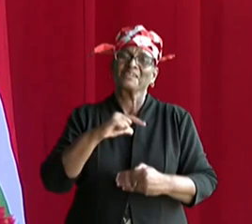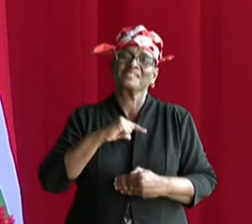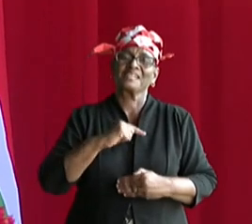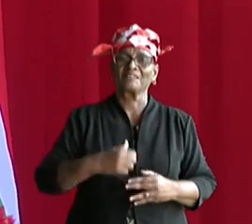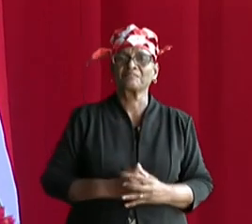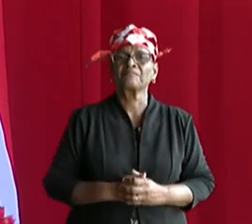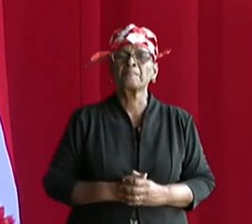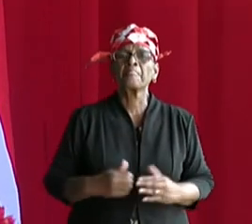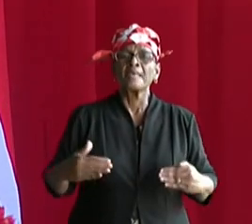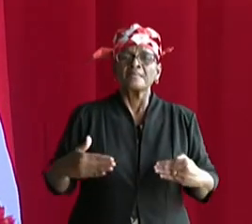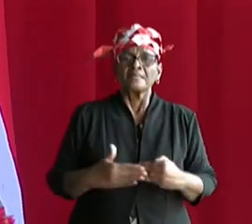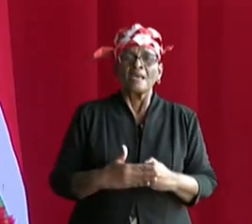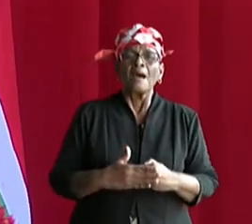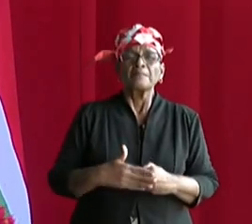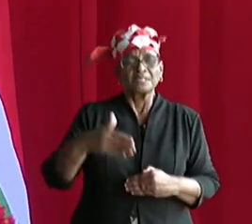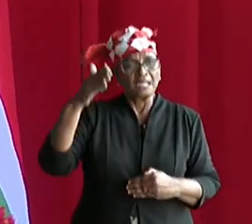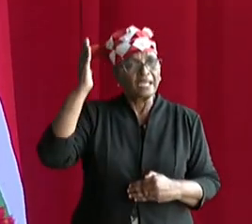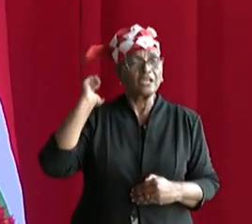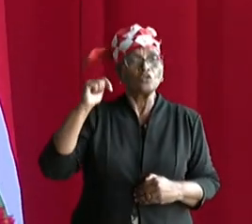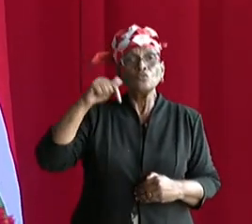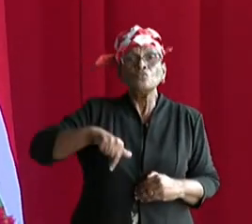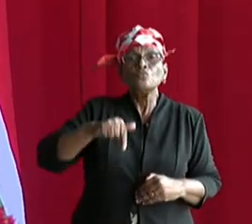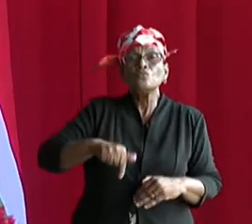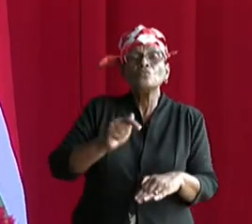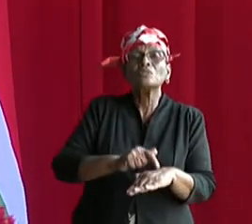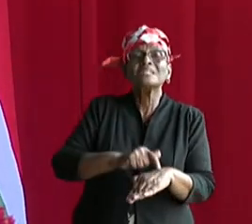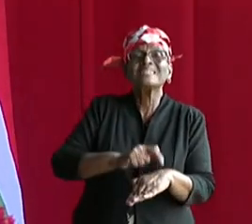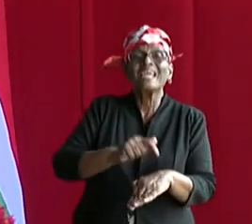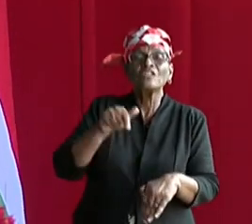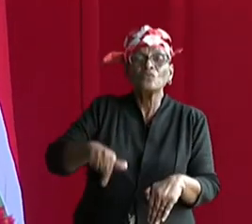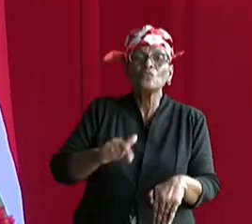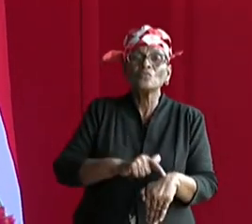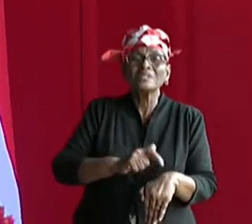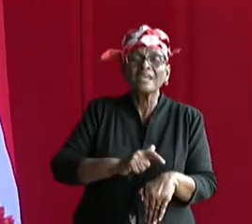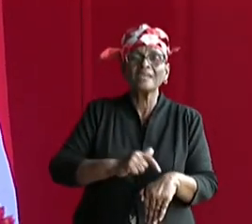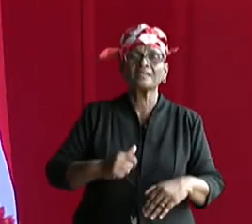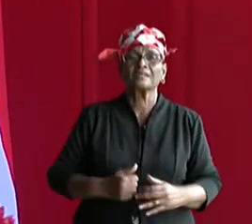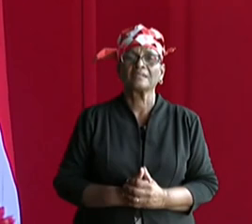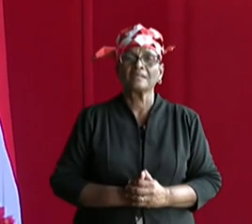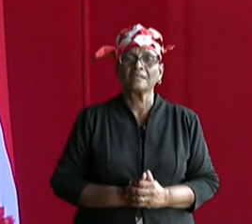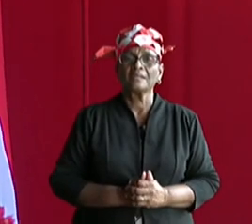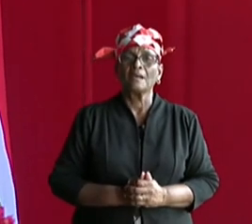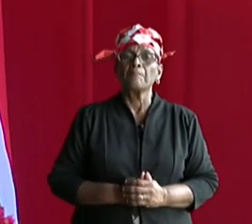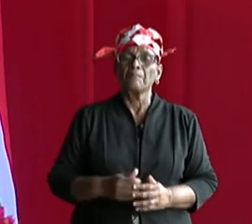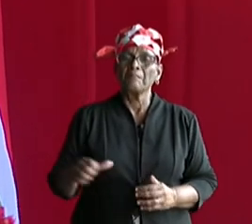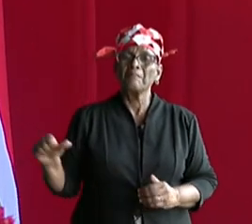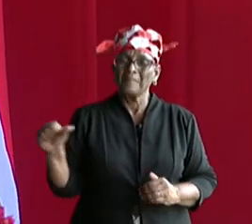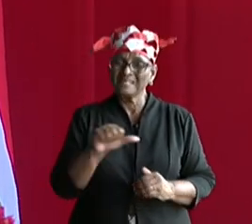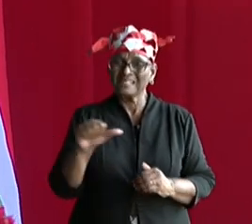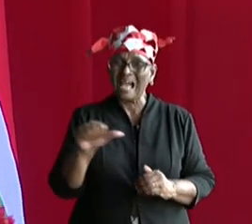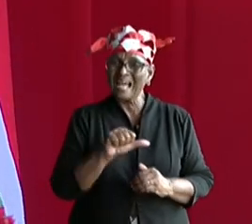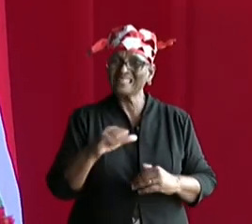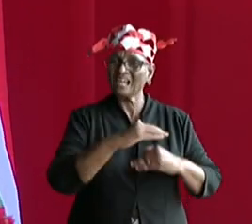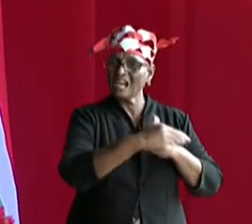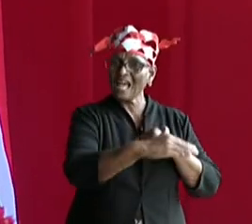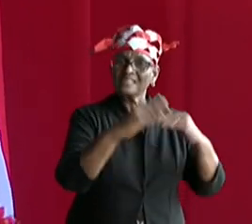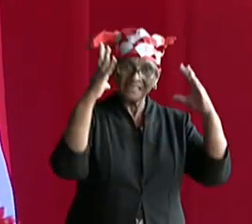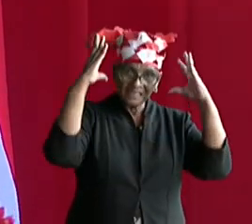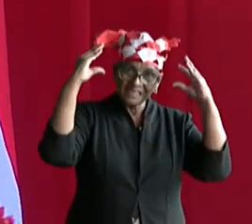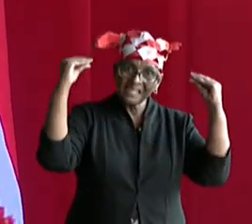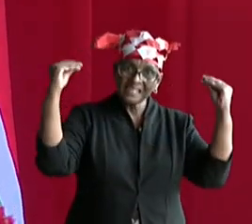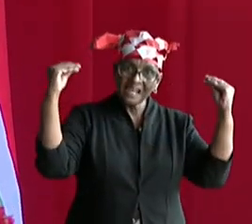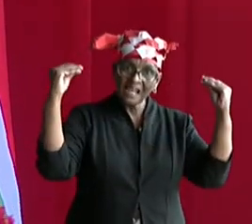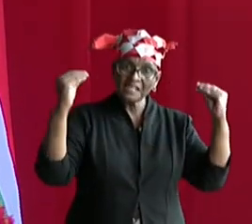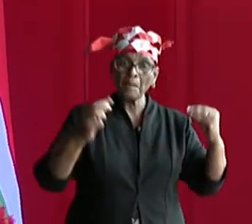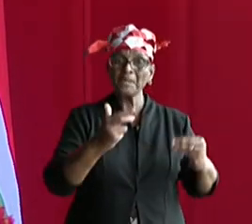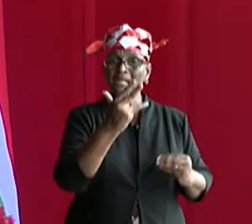Dames en heren, het is nu tijd dat wij ook met het voormalig moederland Nederland na meer dan